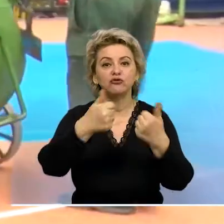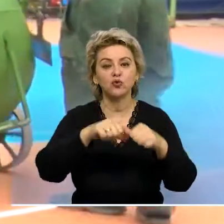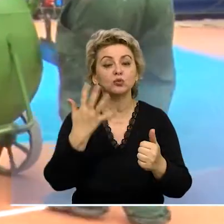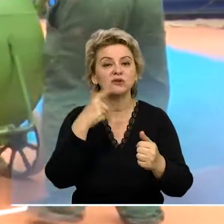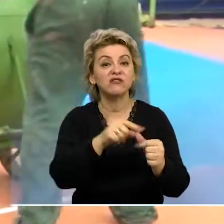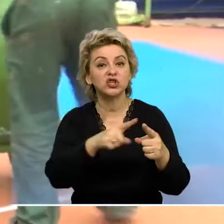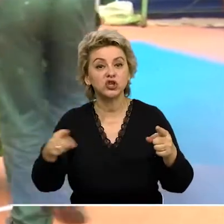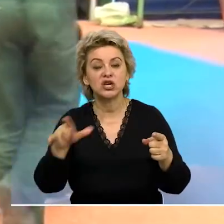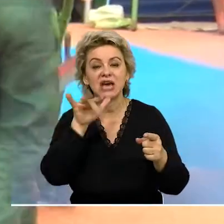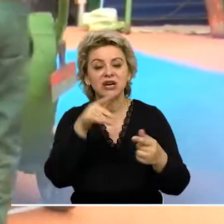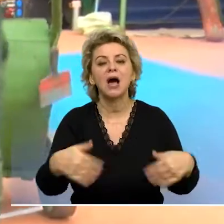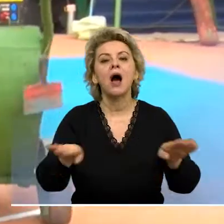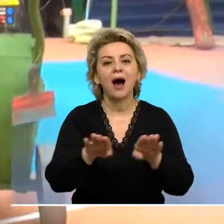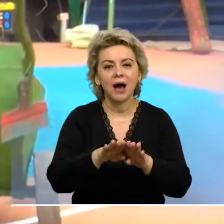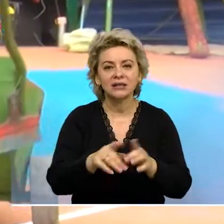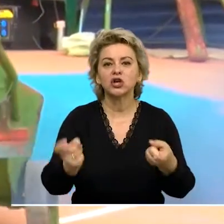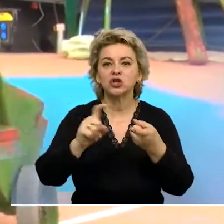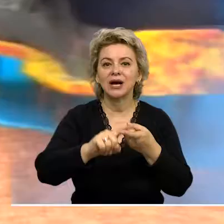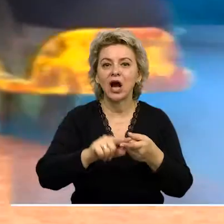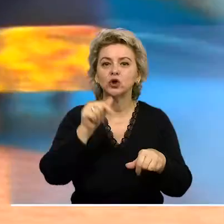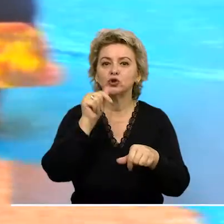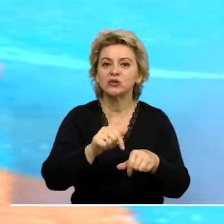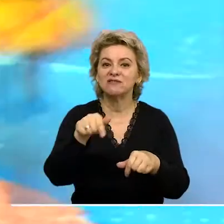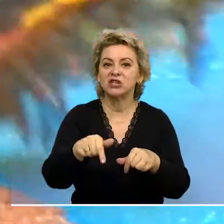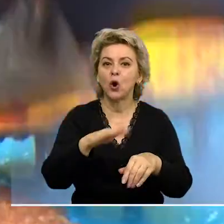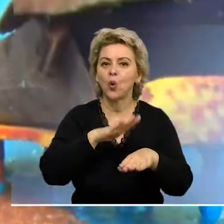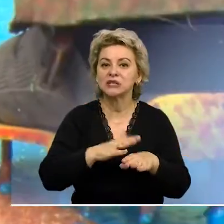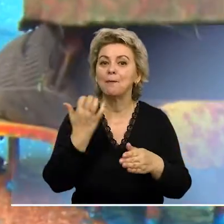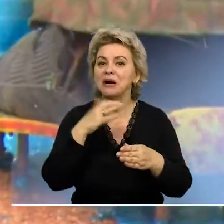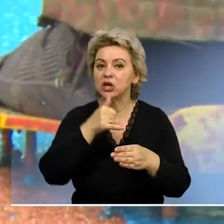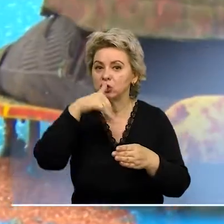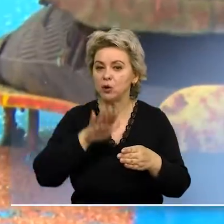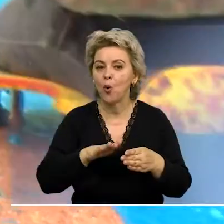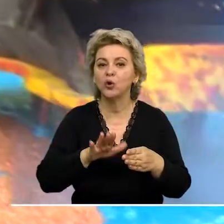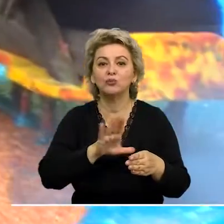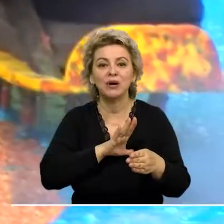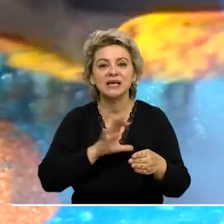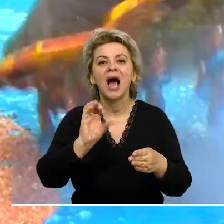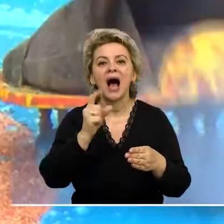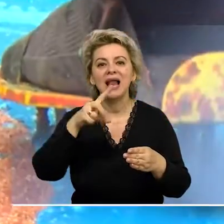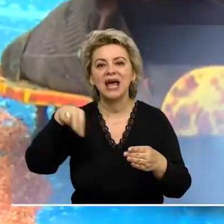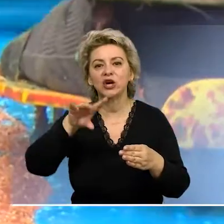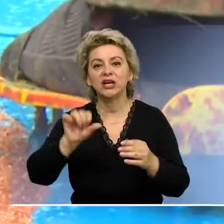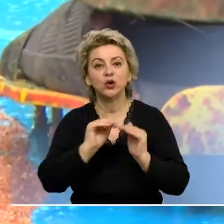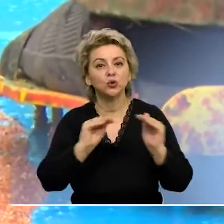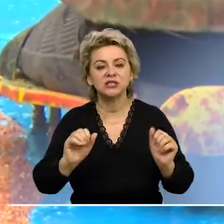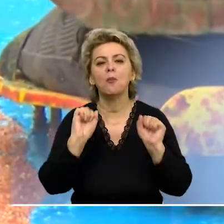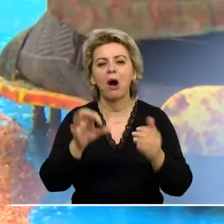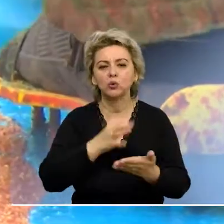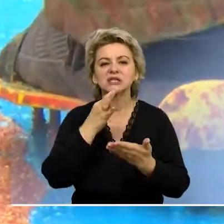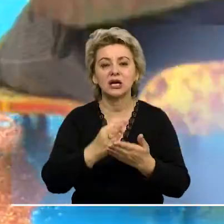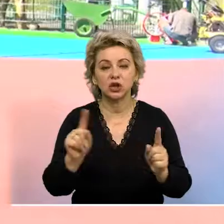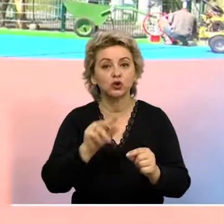трескаются, не меняют своей формы и цвета с течением времени. А также контакт чувствительной детской кожи с материалом не может вызвать